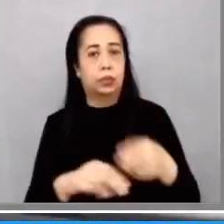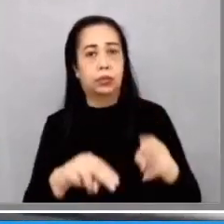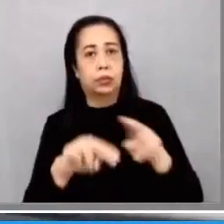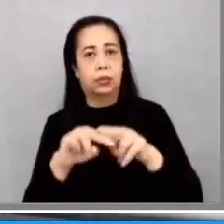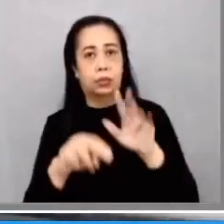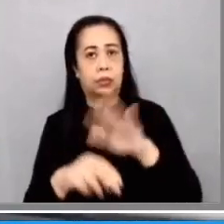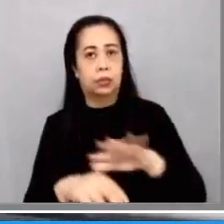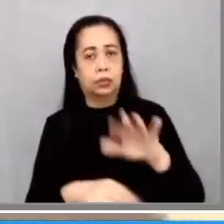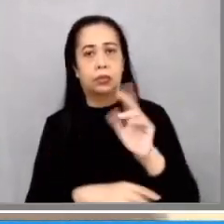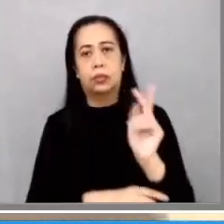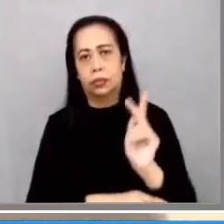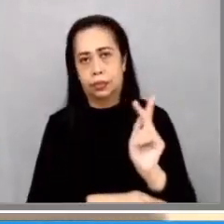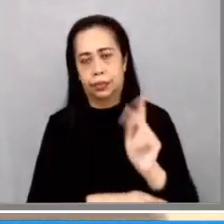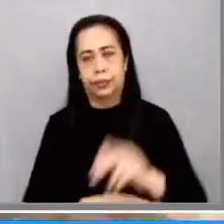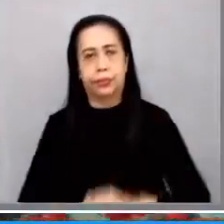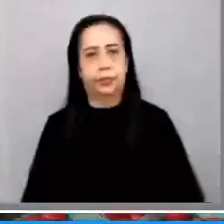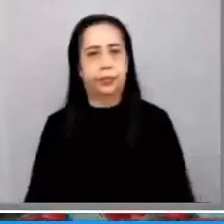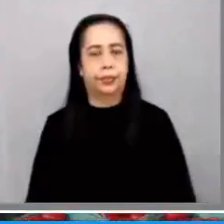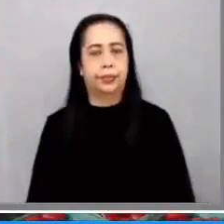kerosene.